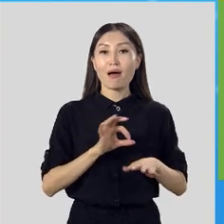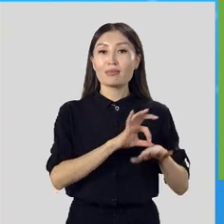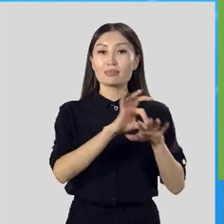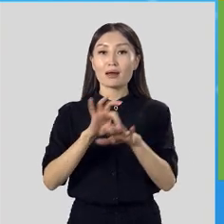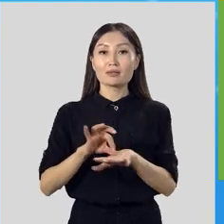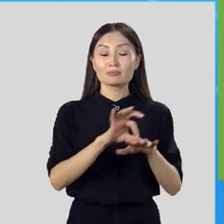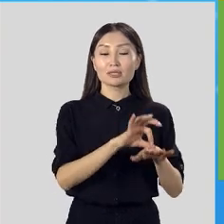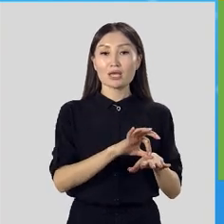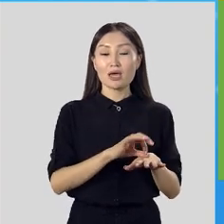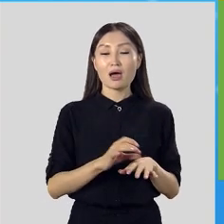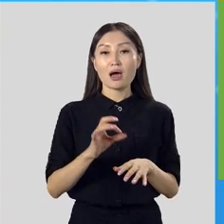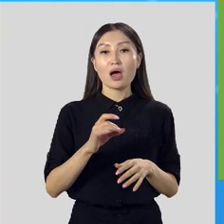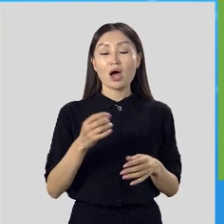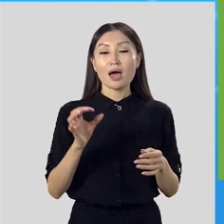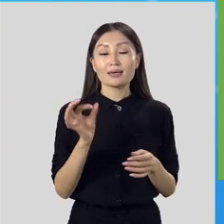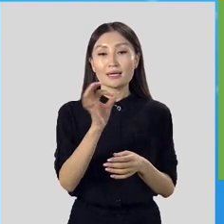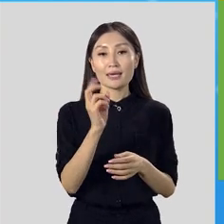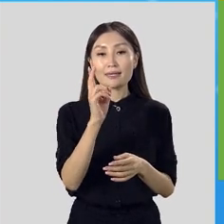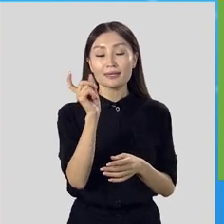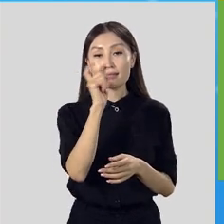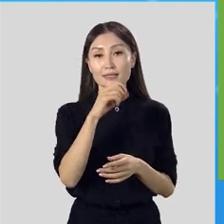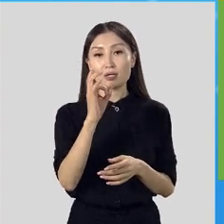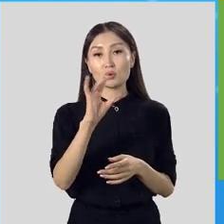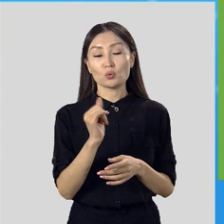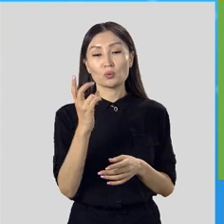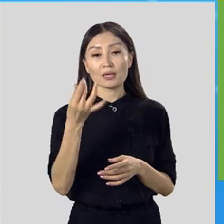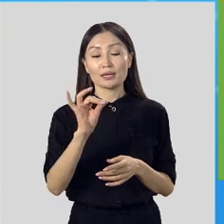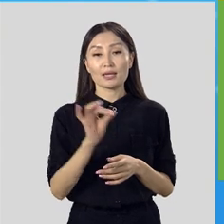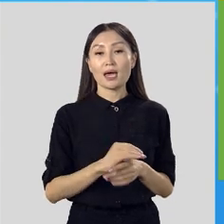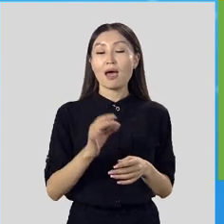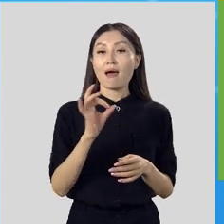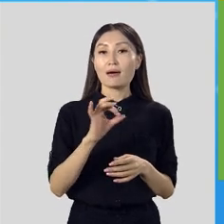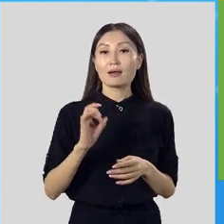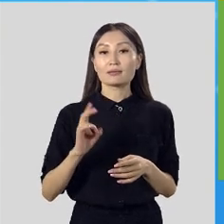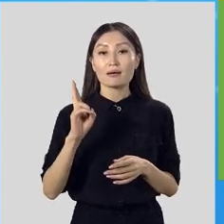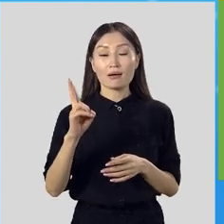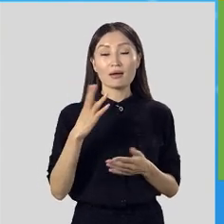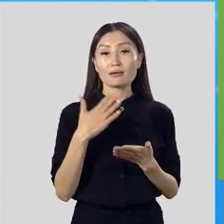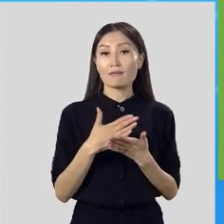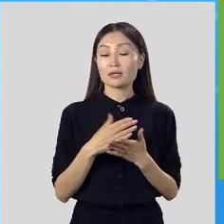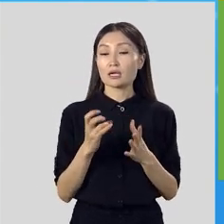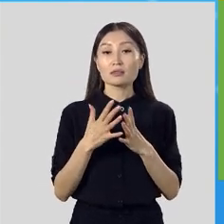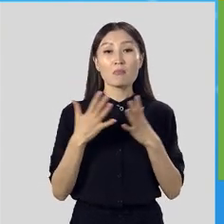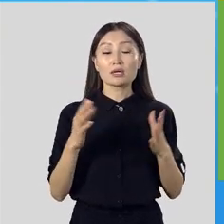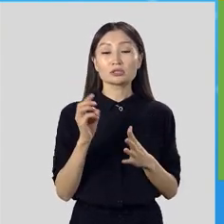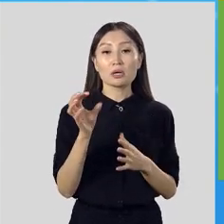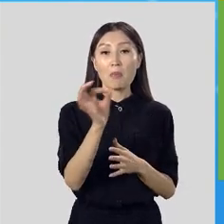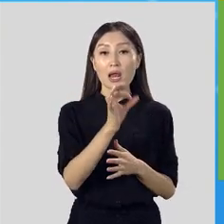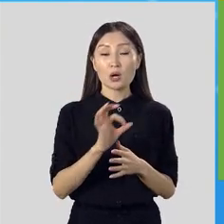транспортная рибонуклеиновая кислота. Транспортными РНК являются небольшие